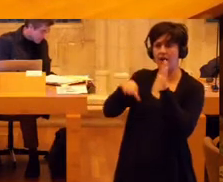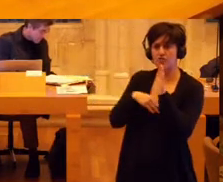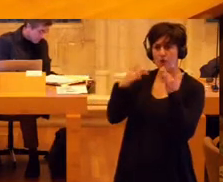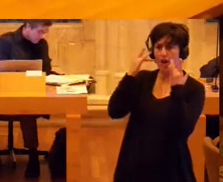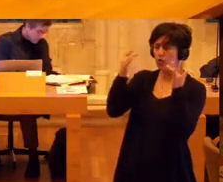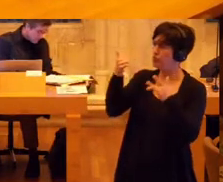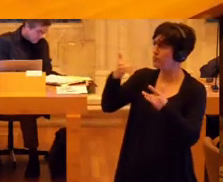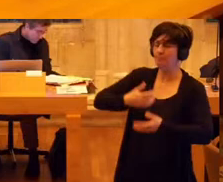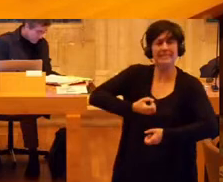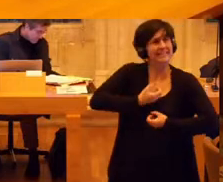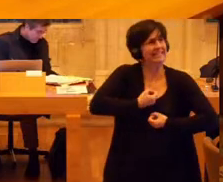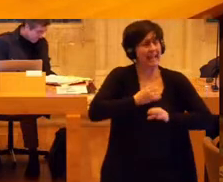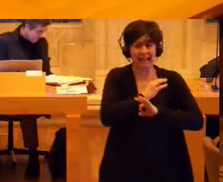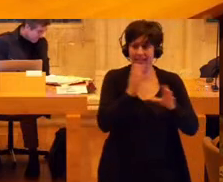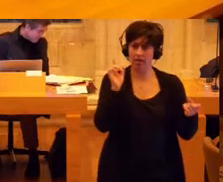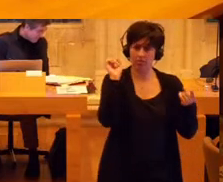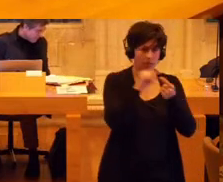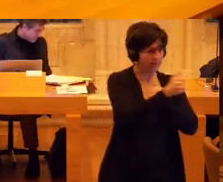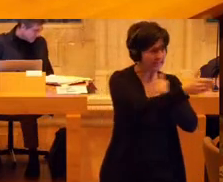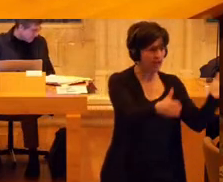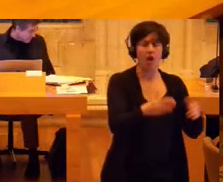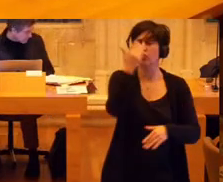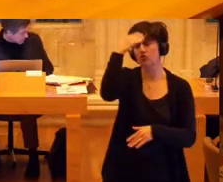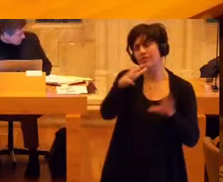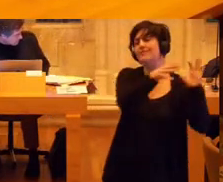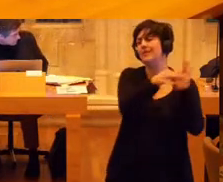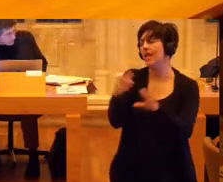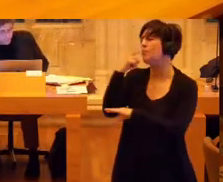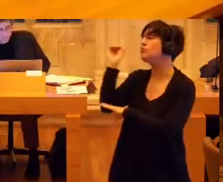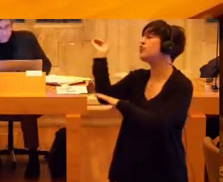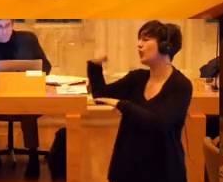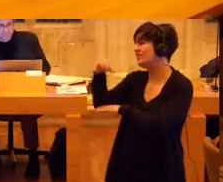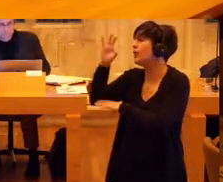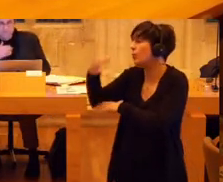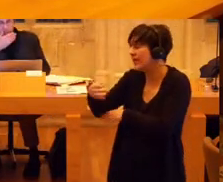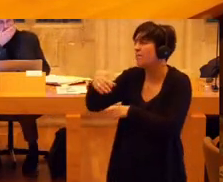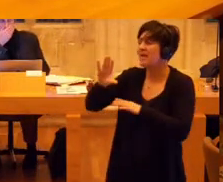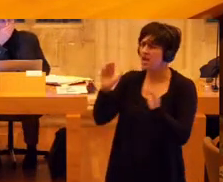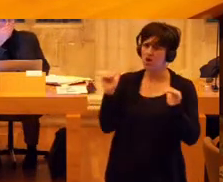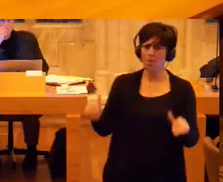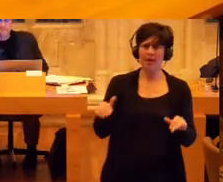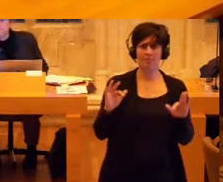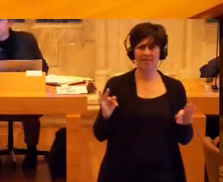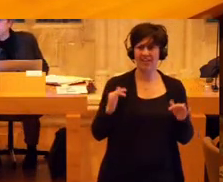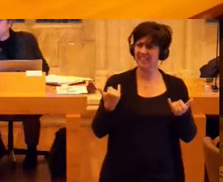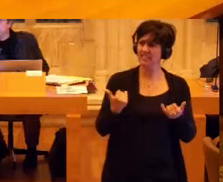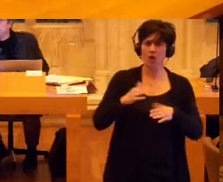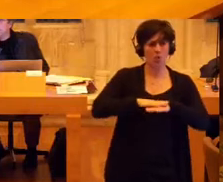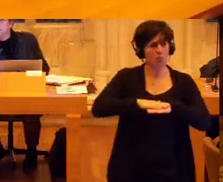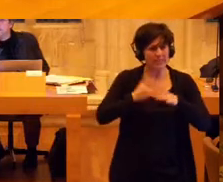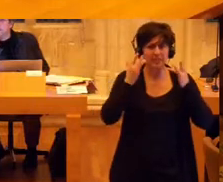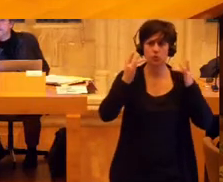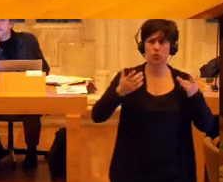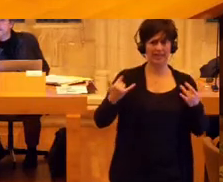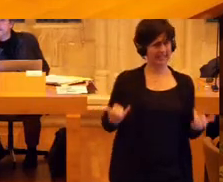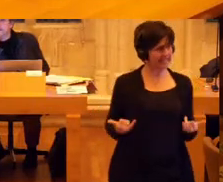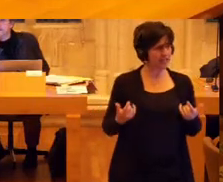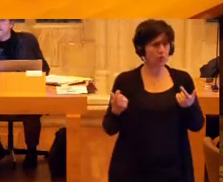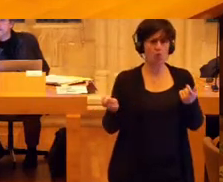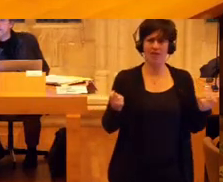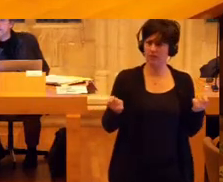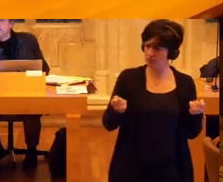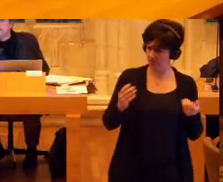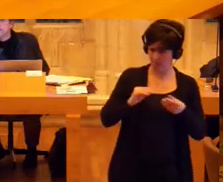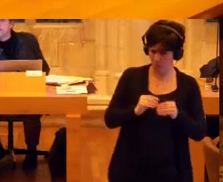de ce domaine. Alors je sais que ça relève de M. Olivier, mais quand même, il y a un petit souci de gouvernance de la politique culturelle dans la ville. Au